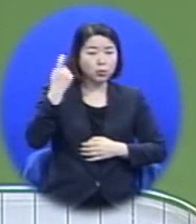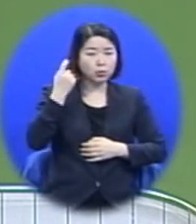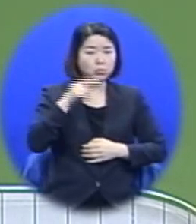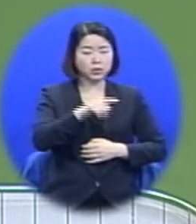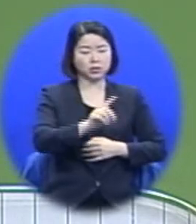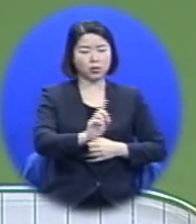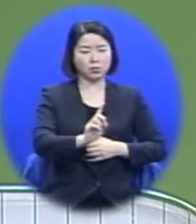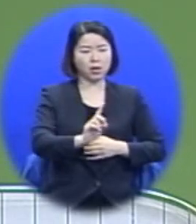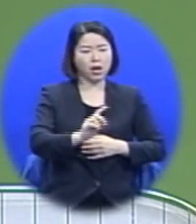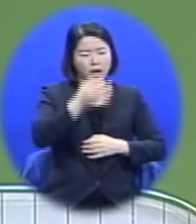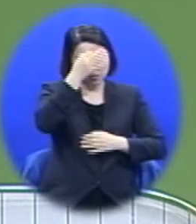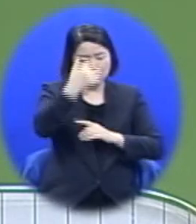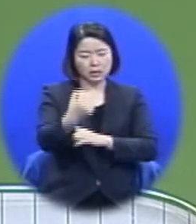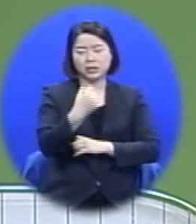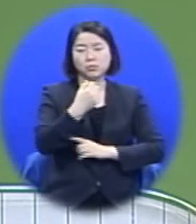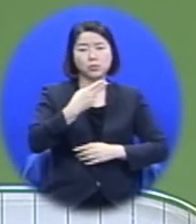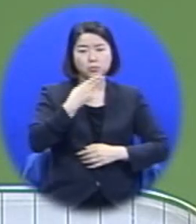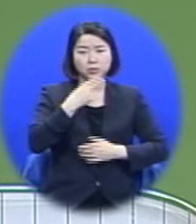능력이 없어요